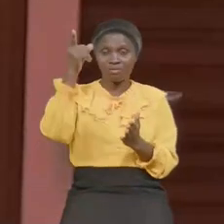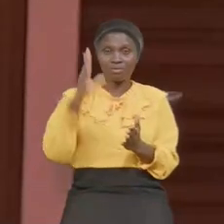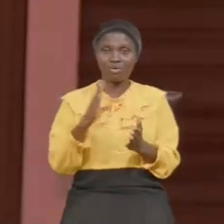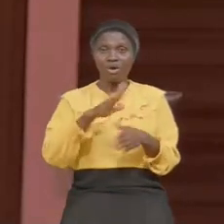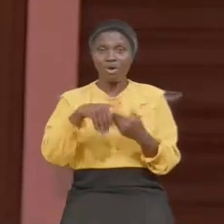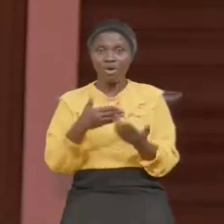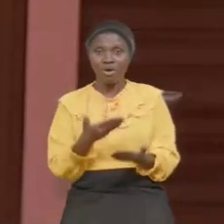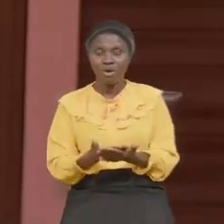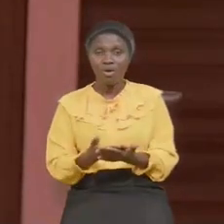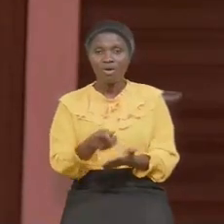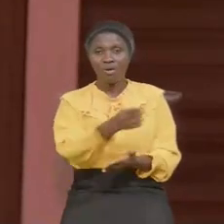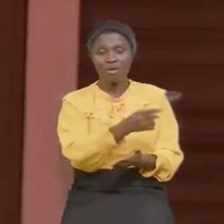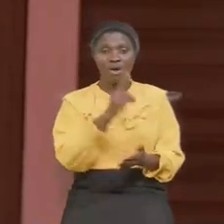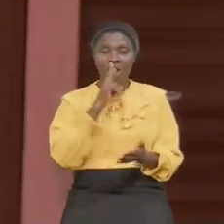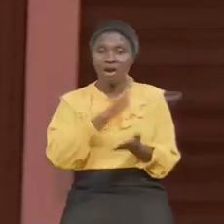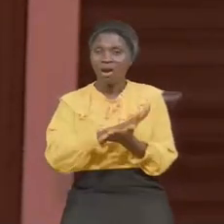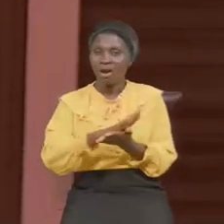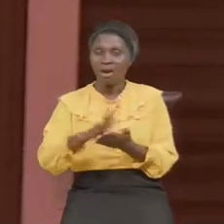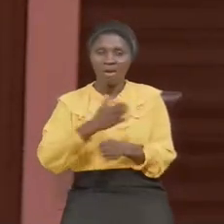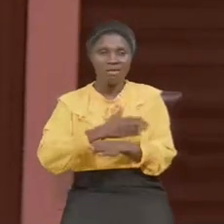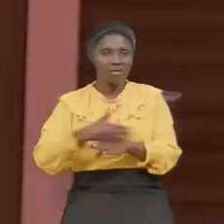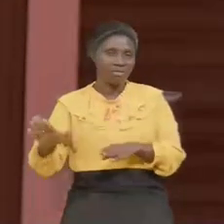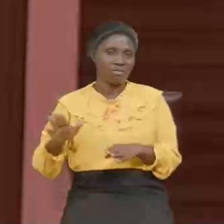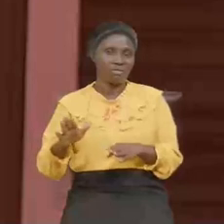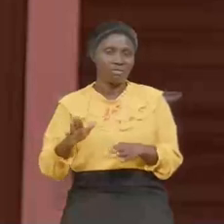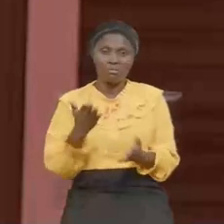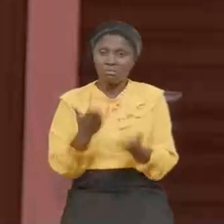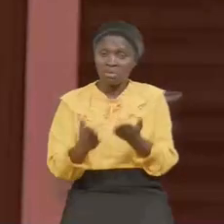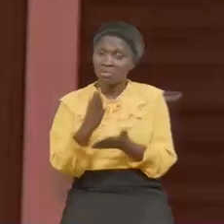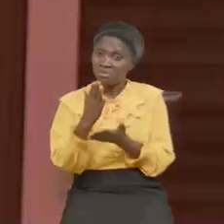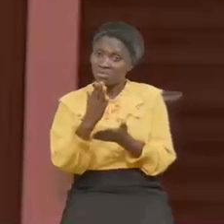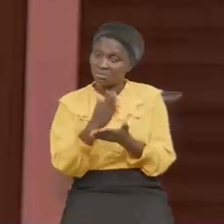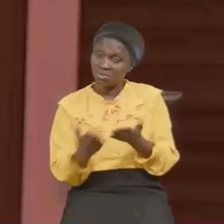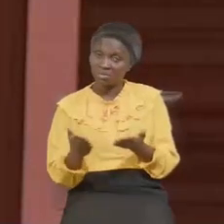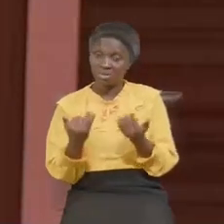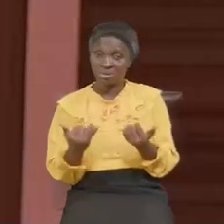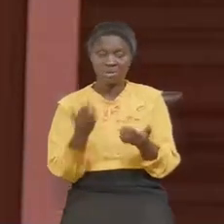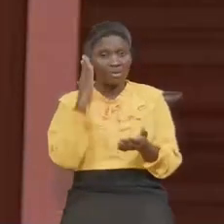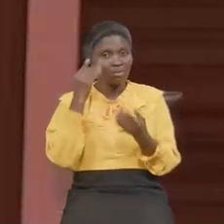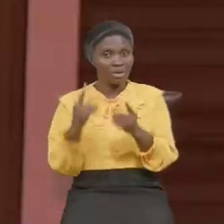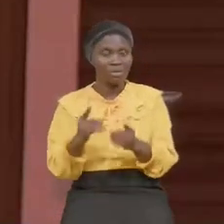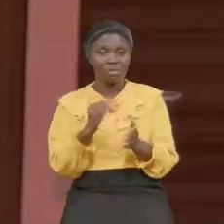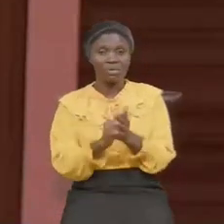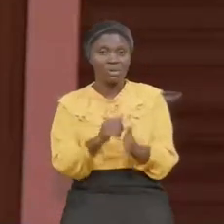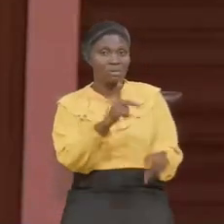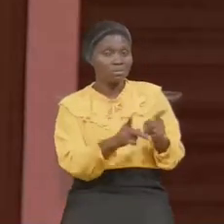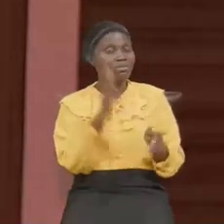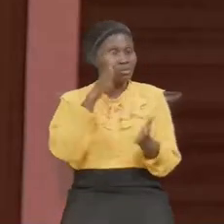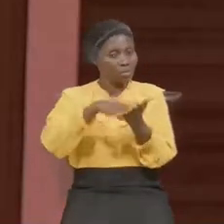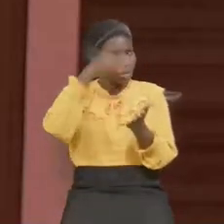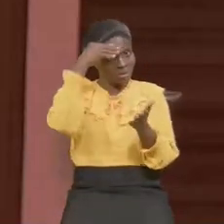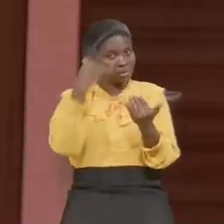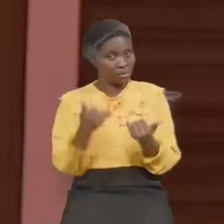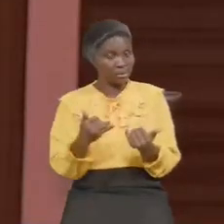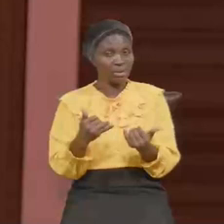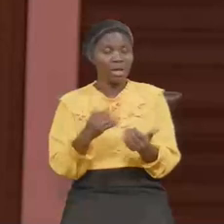balayés. Peut-être quelque chose va se produire et les gens vont apprendre leur leçon et toute cette